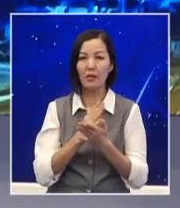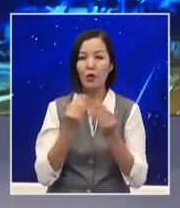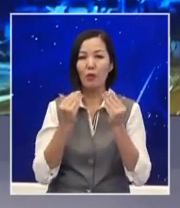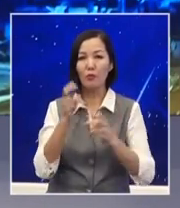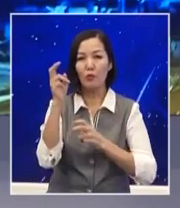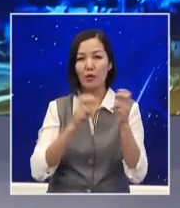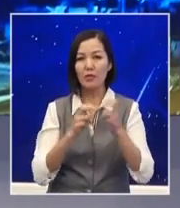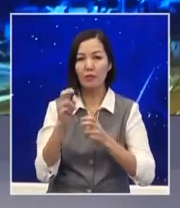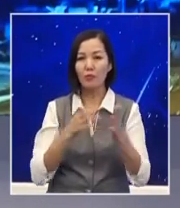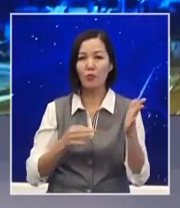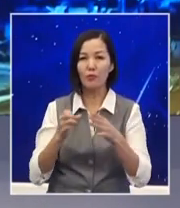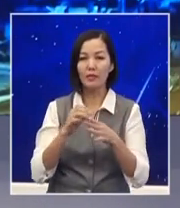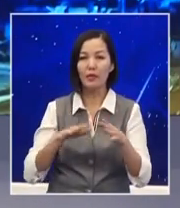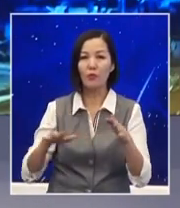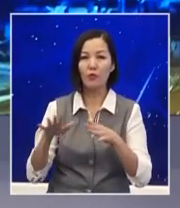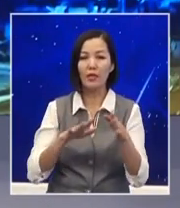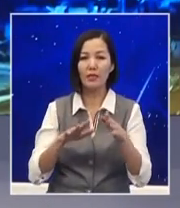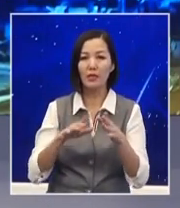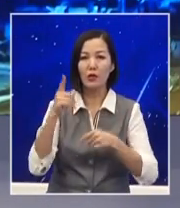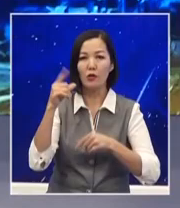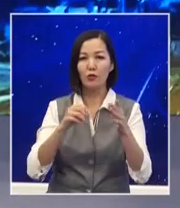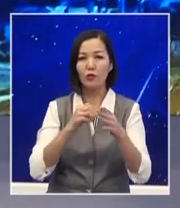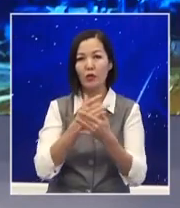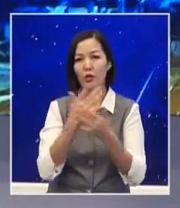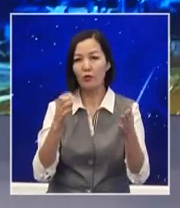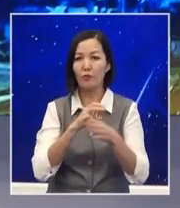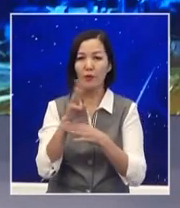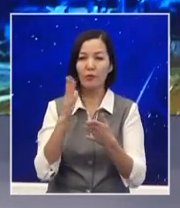кәсіпорын облыстағы бірнеше ауданды отандық өніммен қамтып отыр.